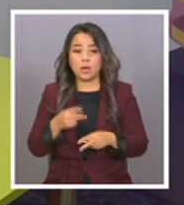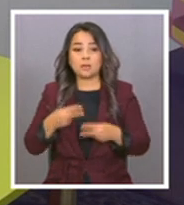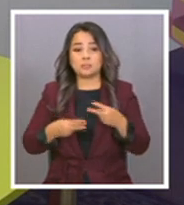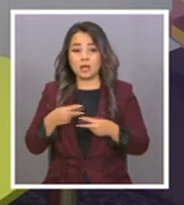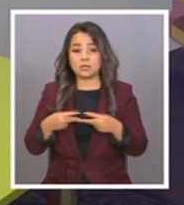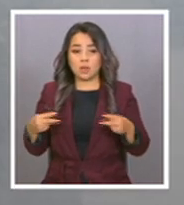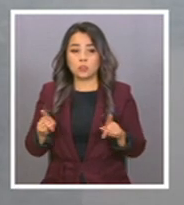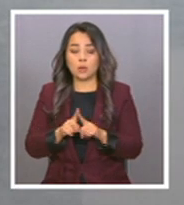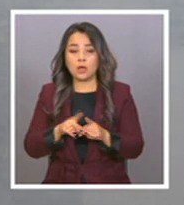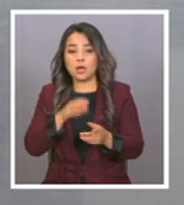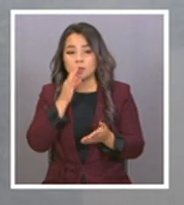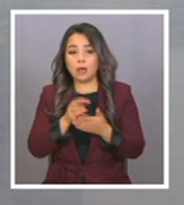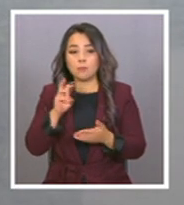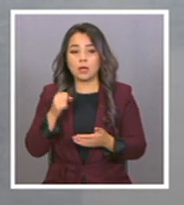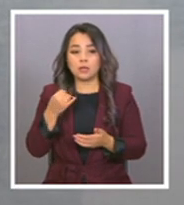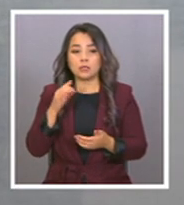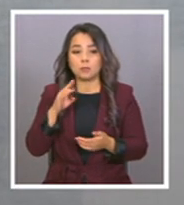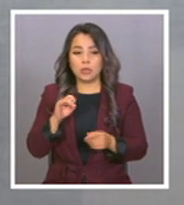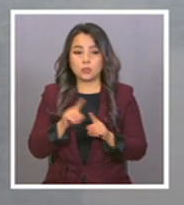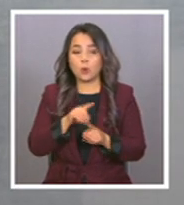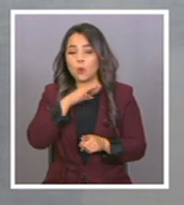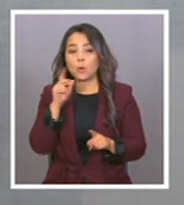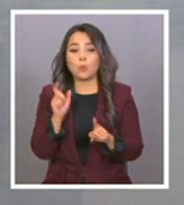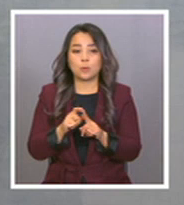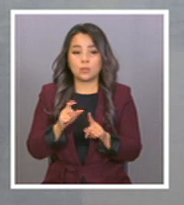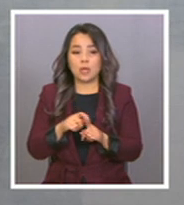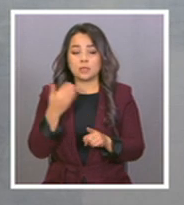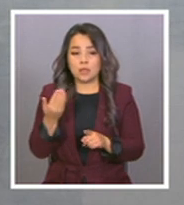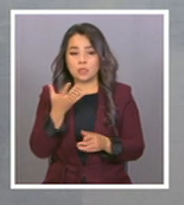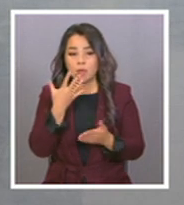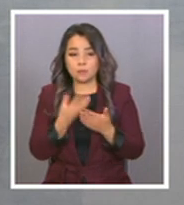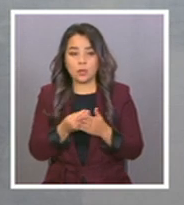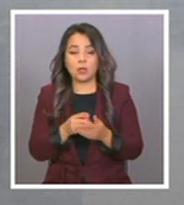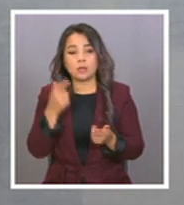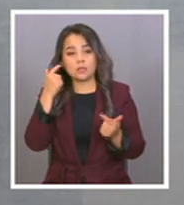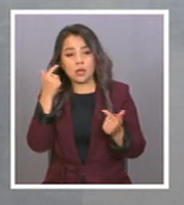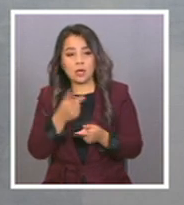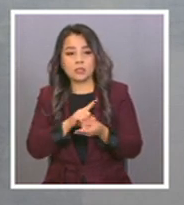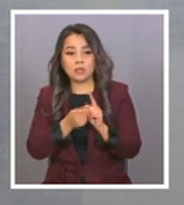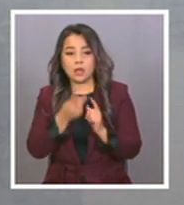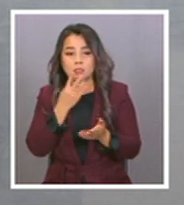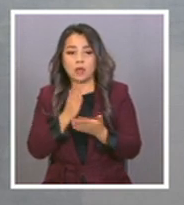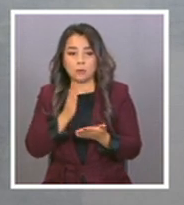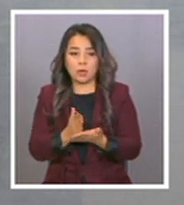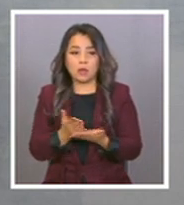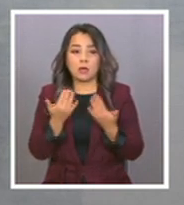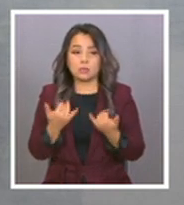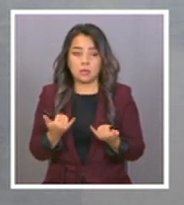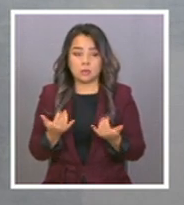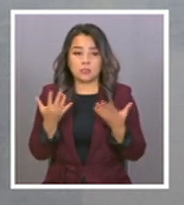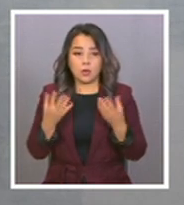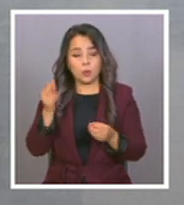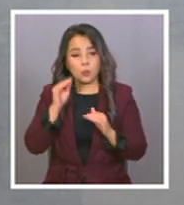қарап Майқы бидің көп шешендік сөздері нақылға айналып кеткенін біліп отырсыздар. Ал қазір